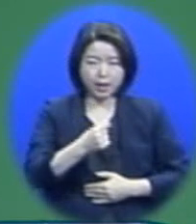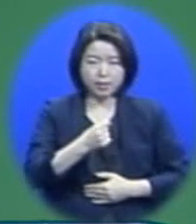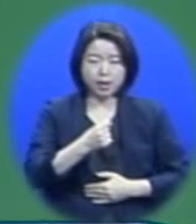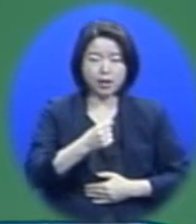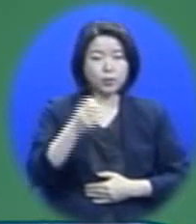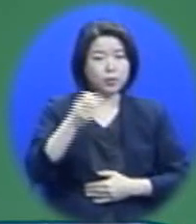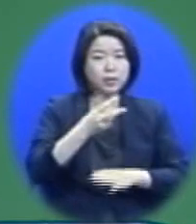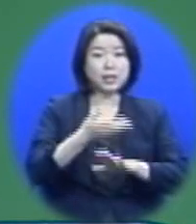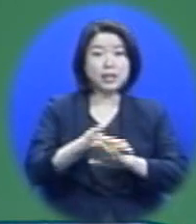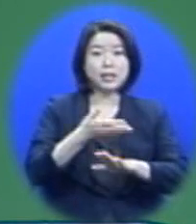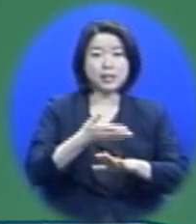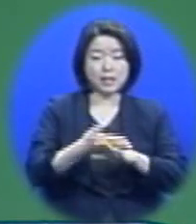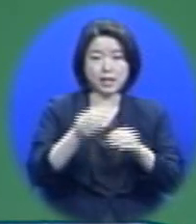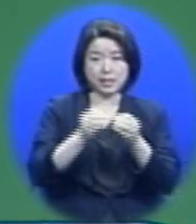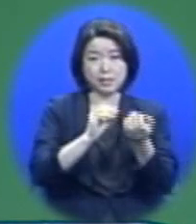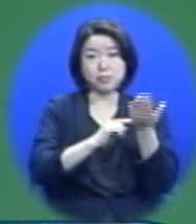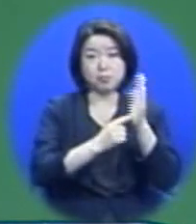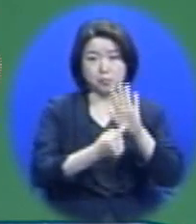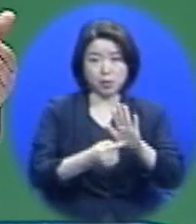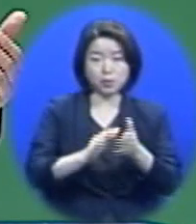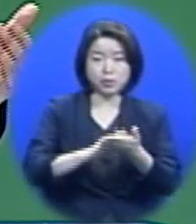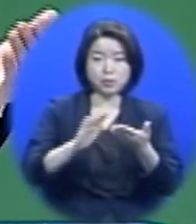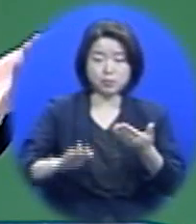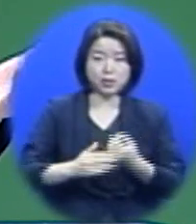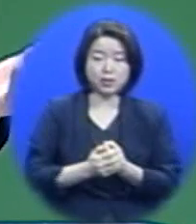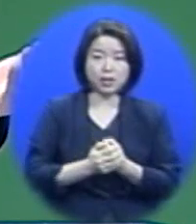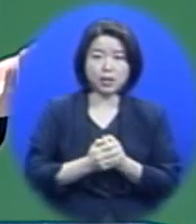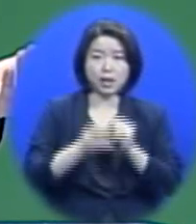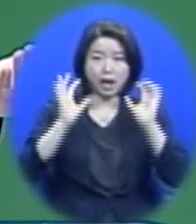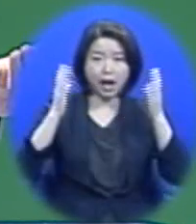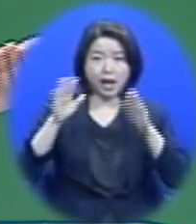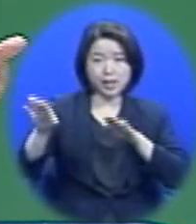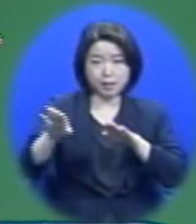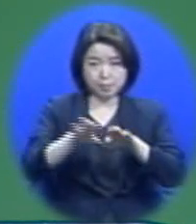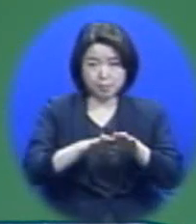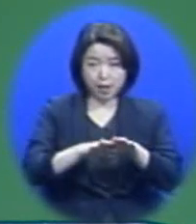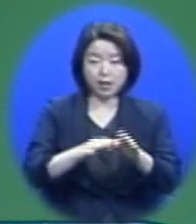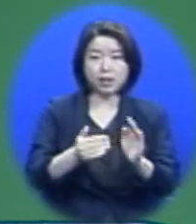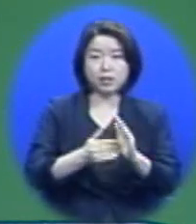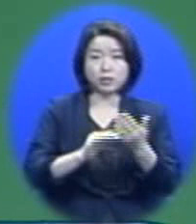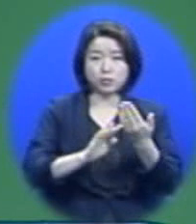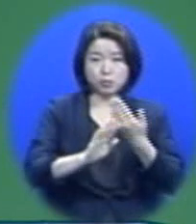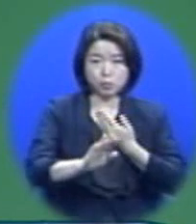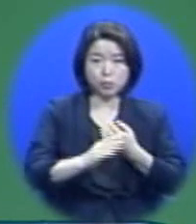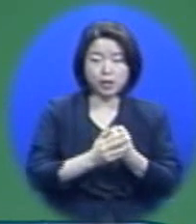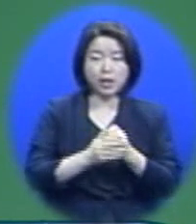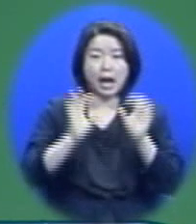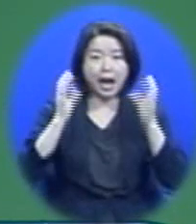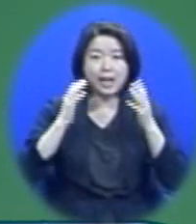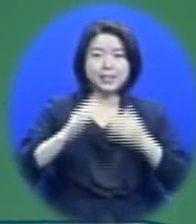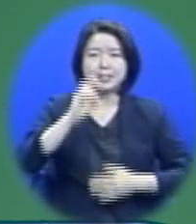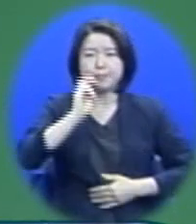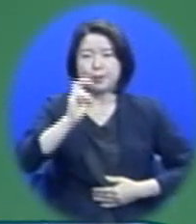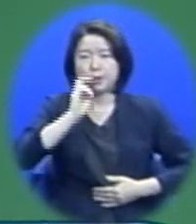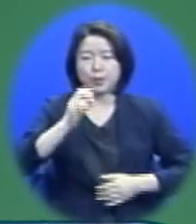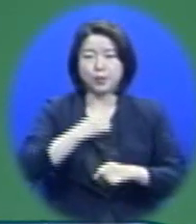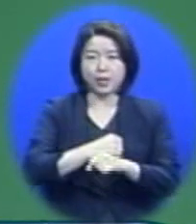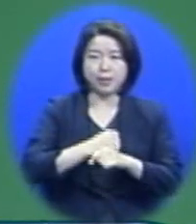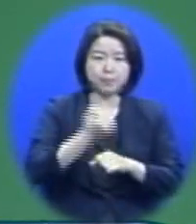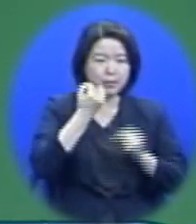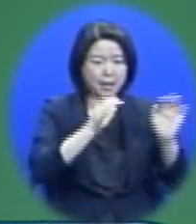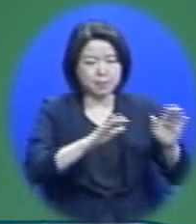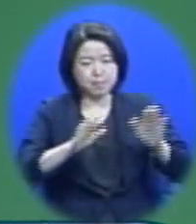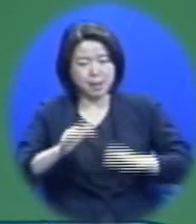다른 표현입니다. 이제 아이들 방학하고 나면 아이들이 노래하죠. 바다